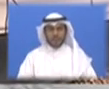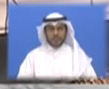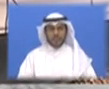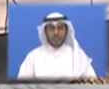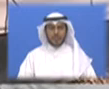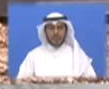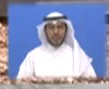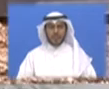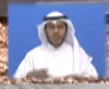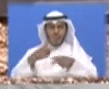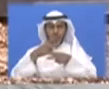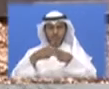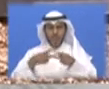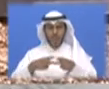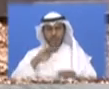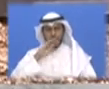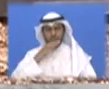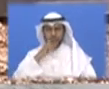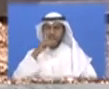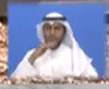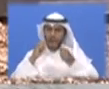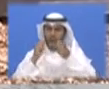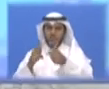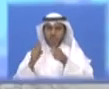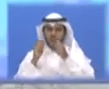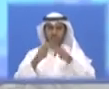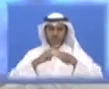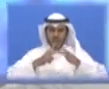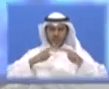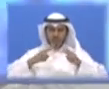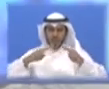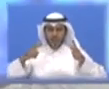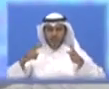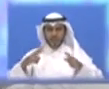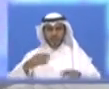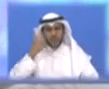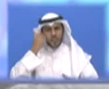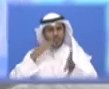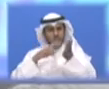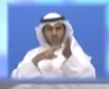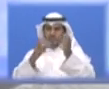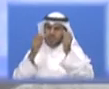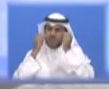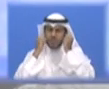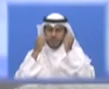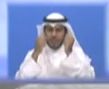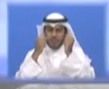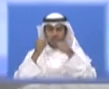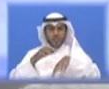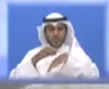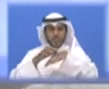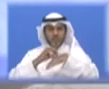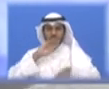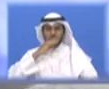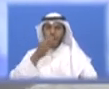أن دور دولة الكويت القيادي في الاستجابة الإقليمية والدولية للأزمة السورية مثالي، مضيفة أن